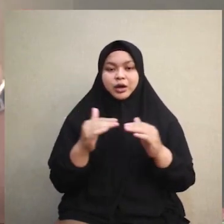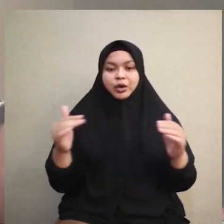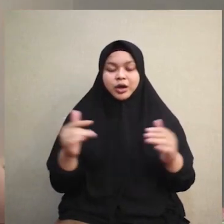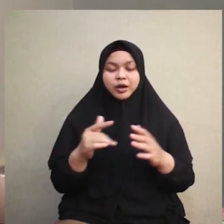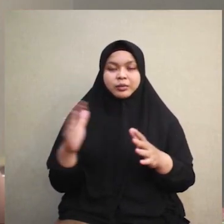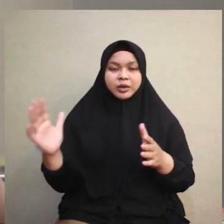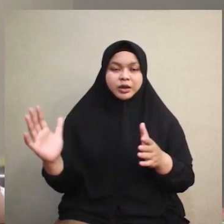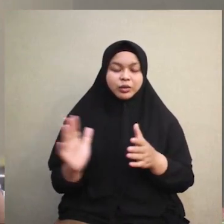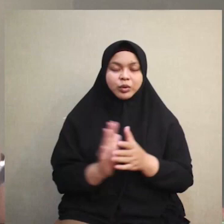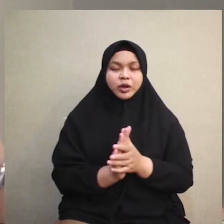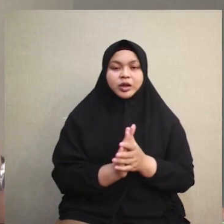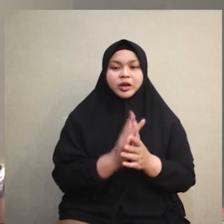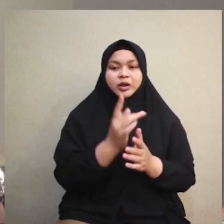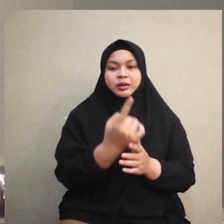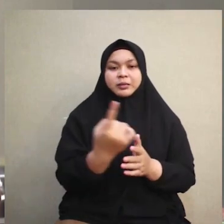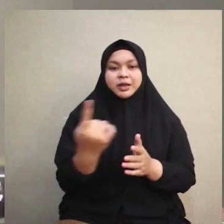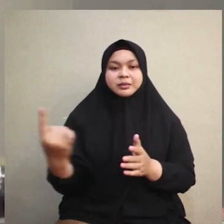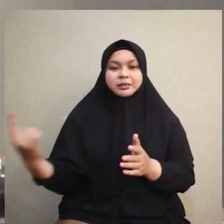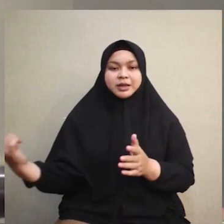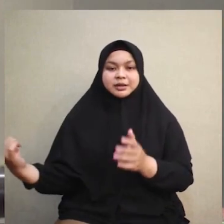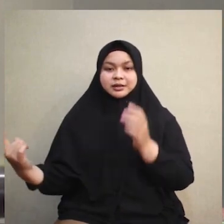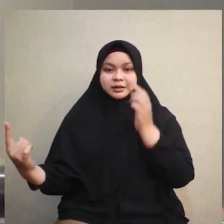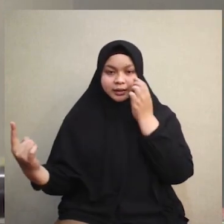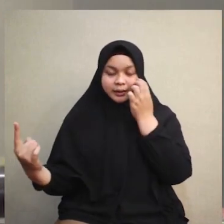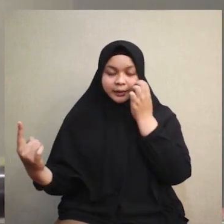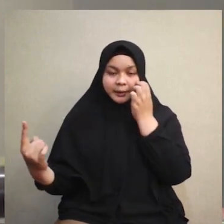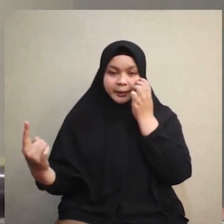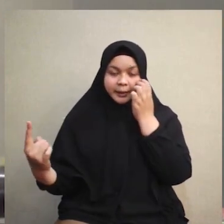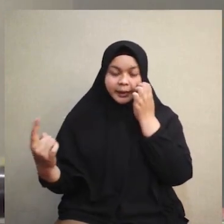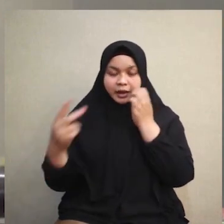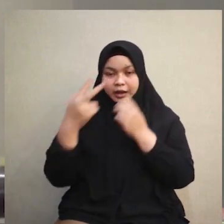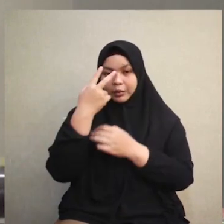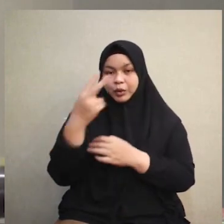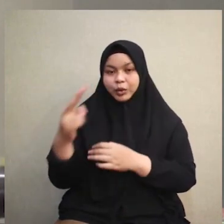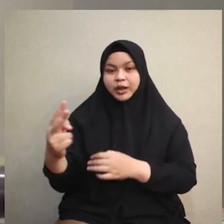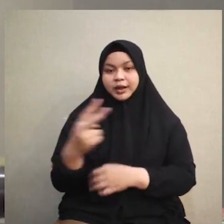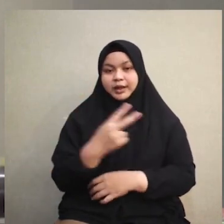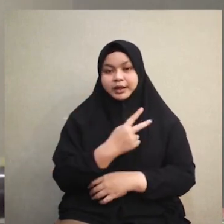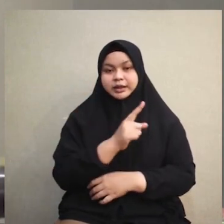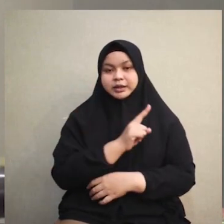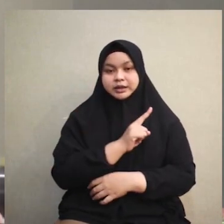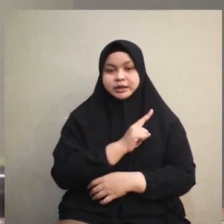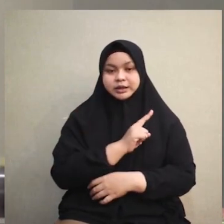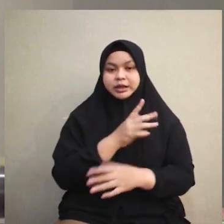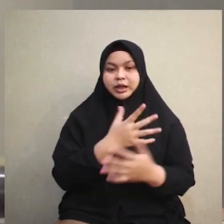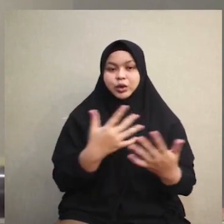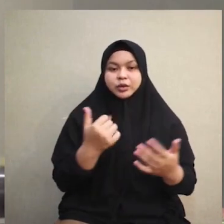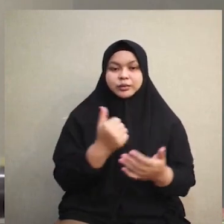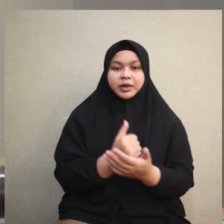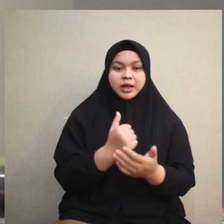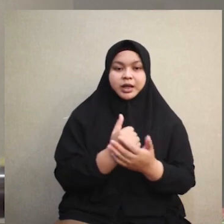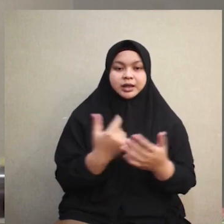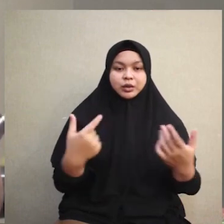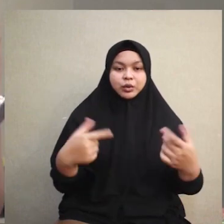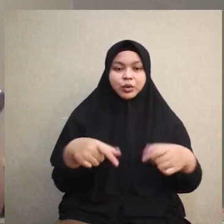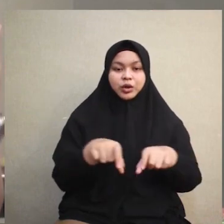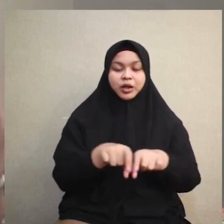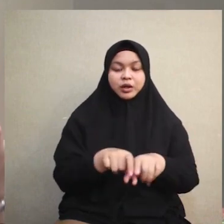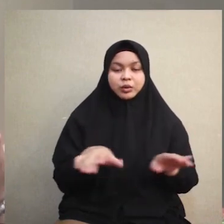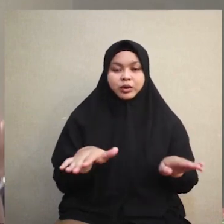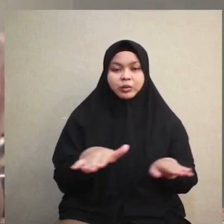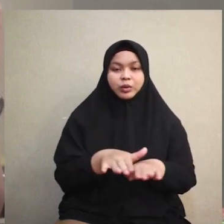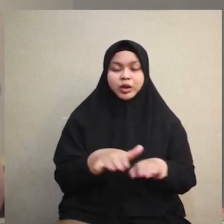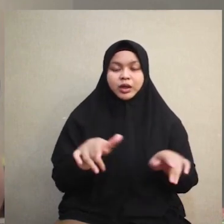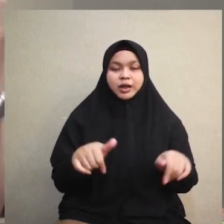melekat pada diri kita masing-masing sehingga kepedulian kita pada diri kita sebenarnya berbanding lurus juga dengan kepedulian pada isu